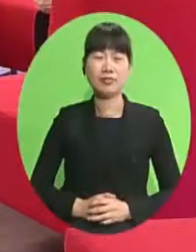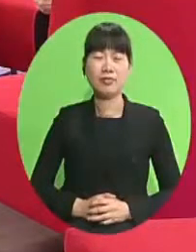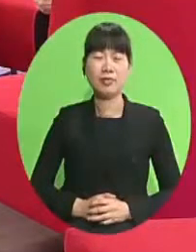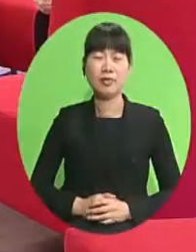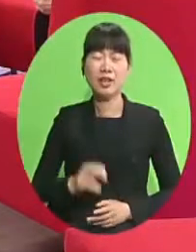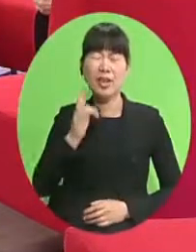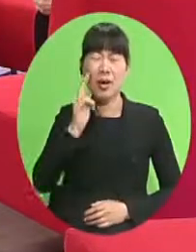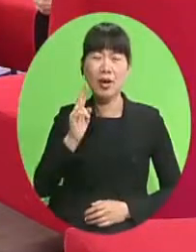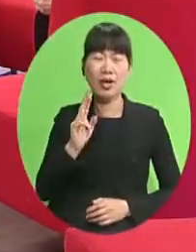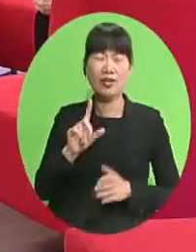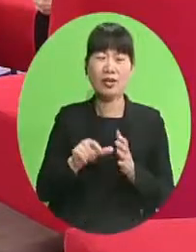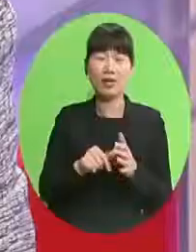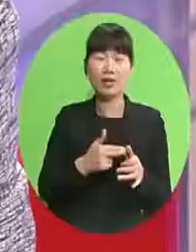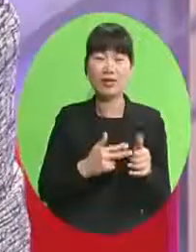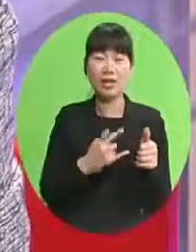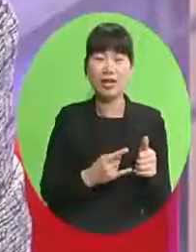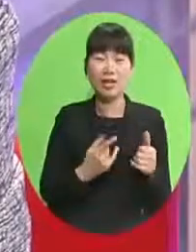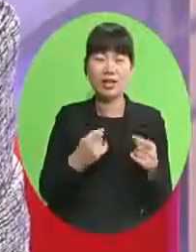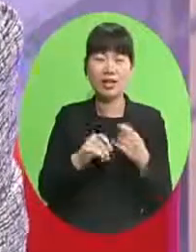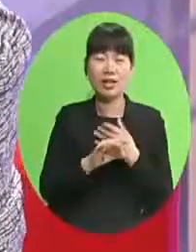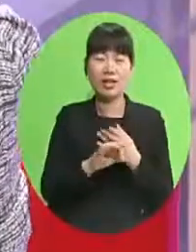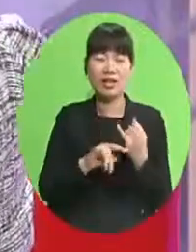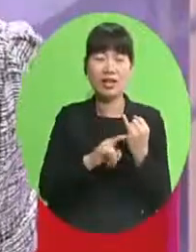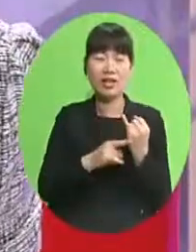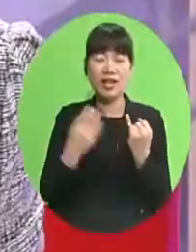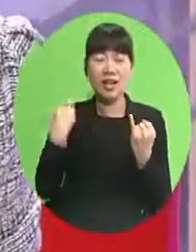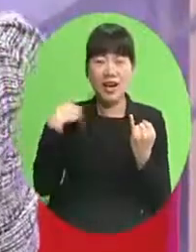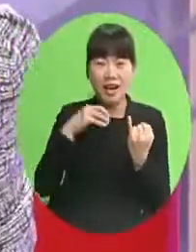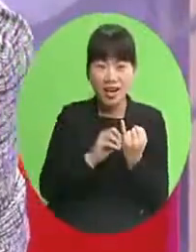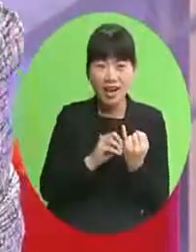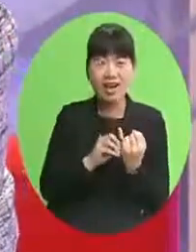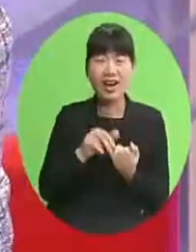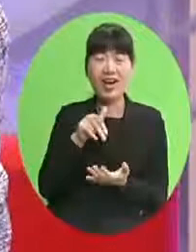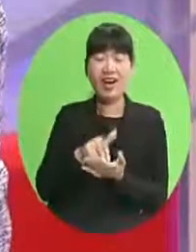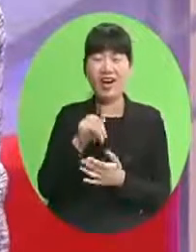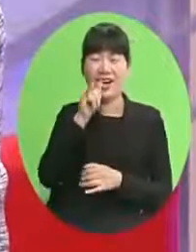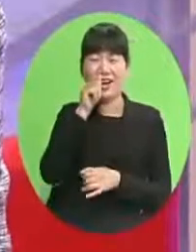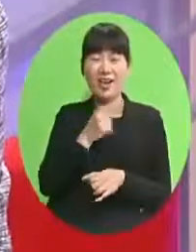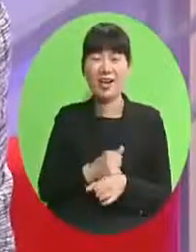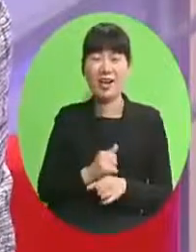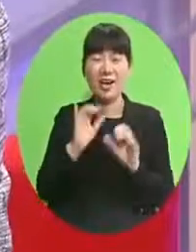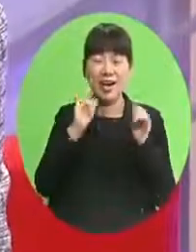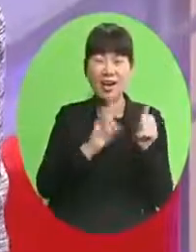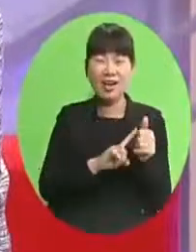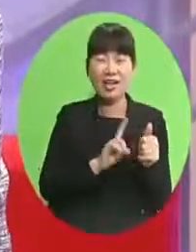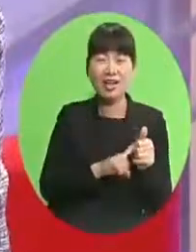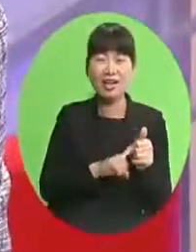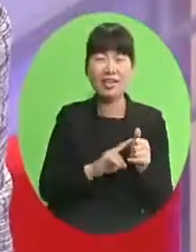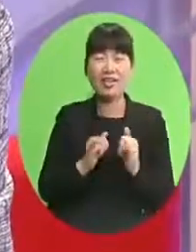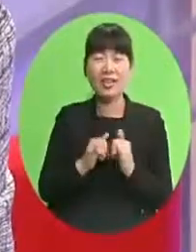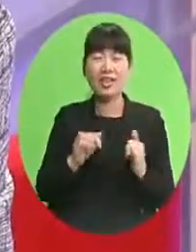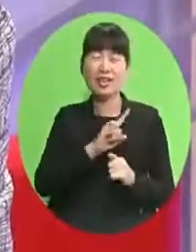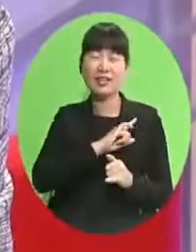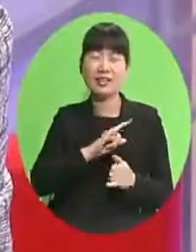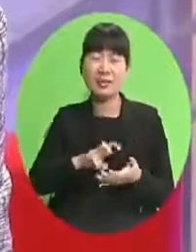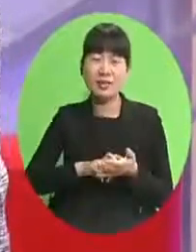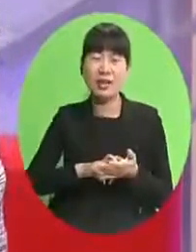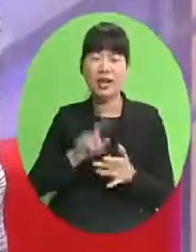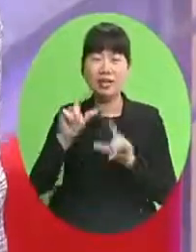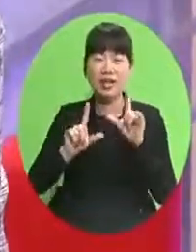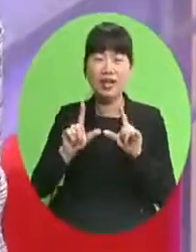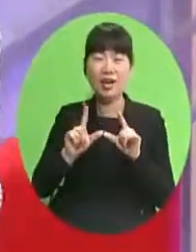격하게 할 때 우리 교수님이 너 그러려면 뱃속에 들어와. 들어가. 그거랑 같은 위치예요. 네. 그러니까 아이들이 그러니까 사람이 가장 불안할 때 취하는